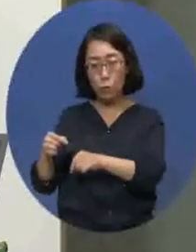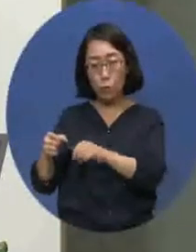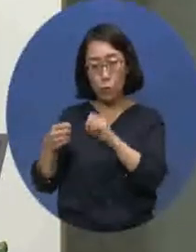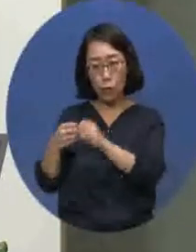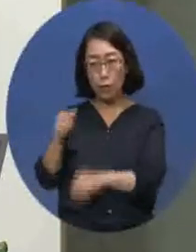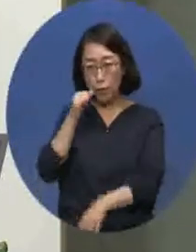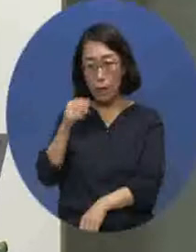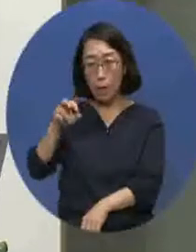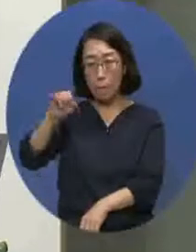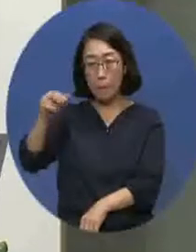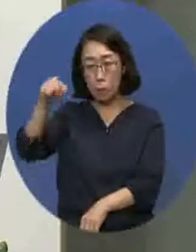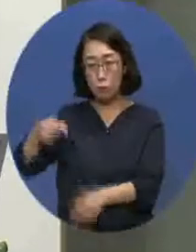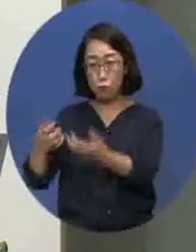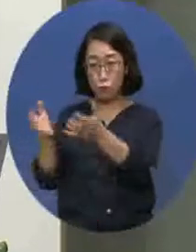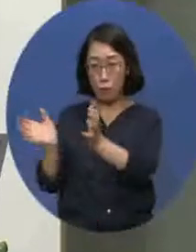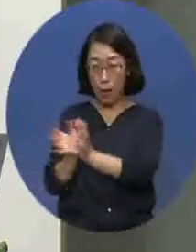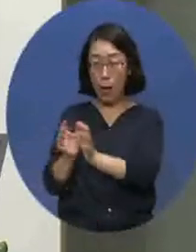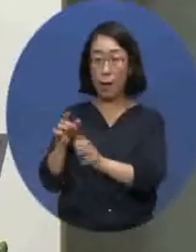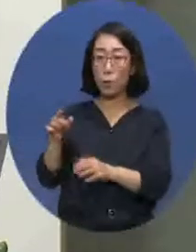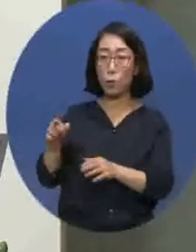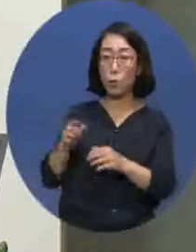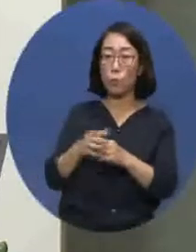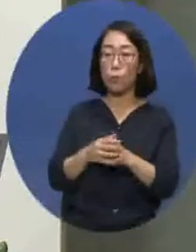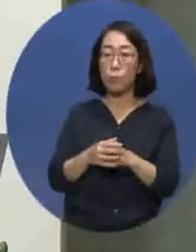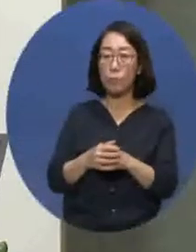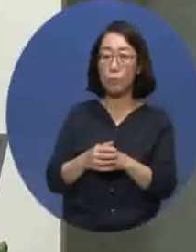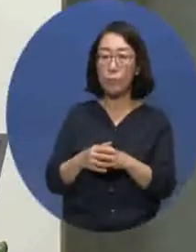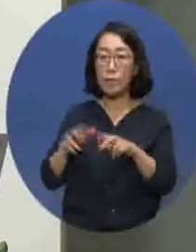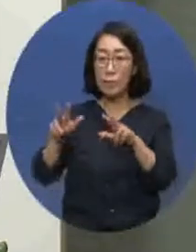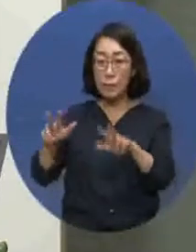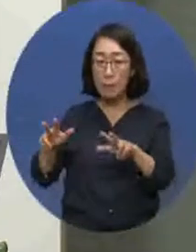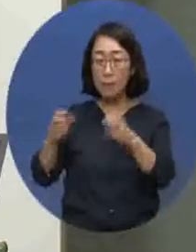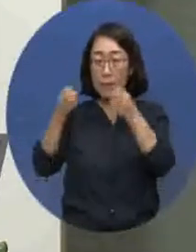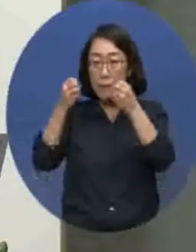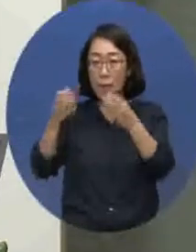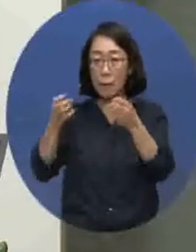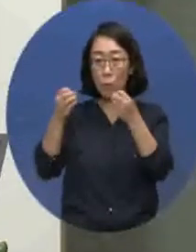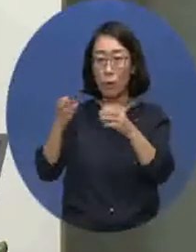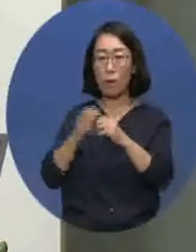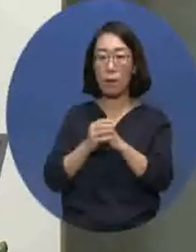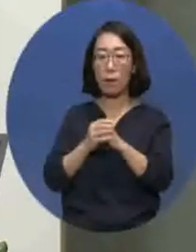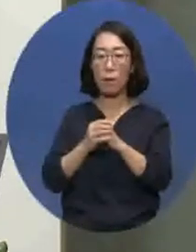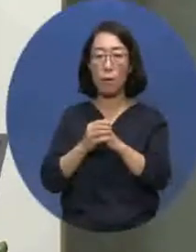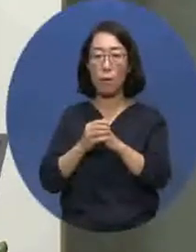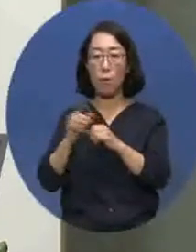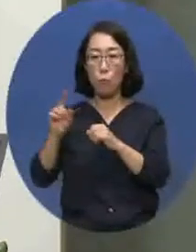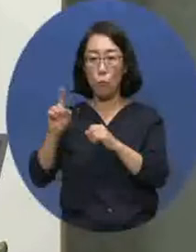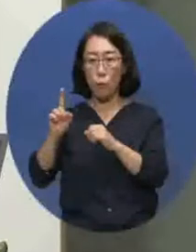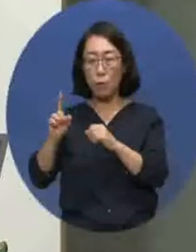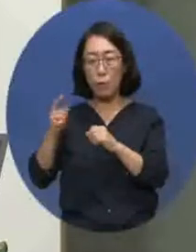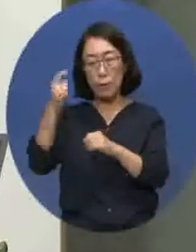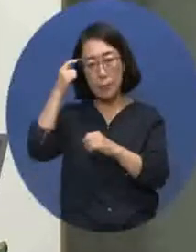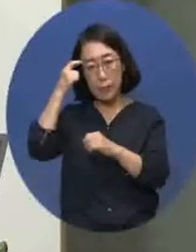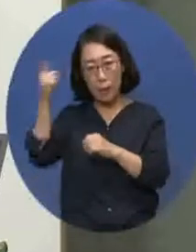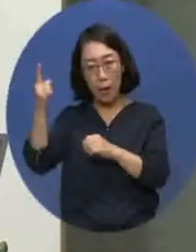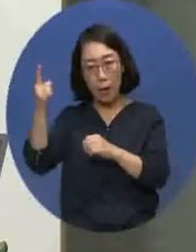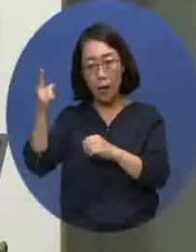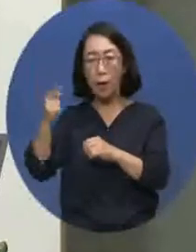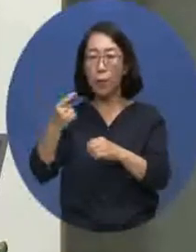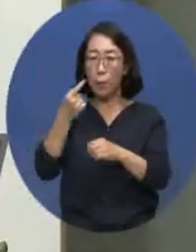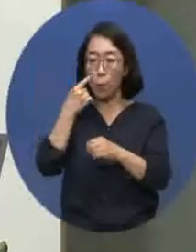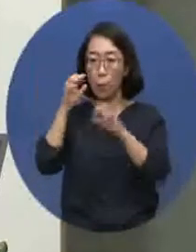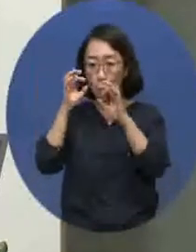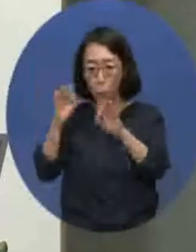더불어 민주당도 이제는 새롭게 뭐를 생각해보는 정책이 필요치